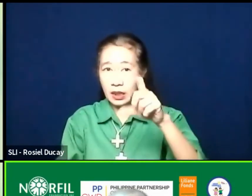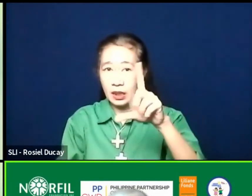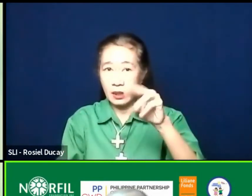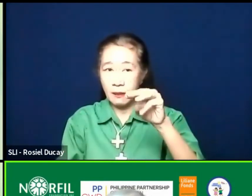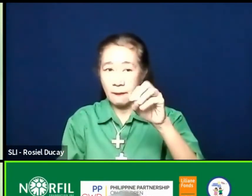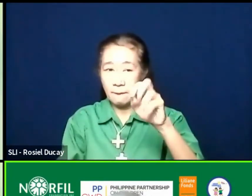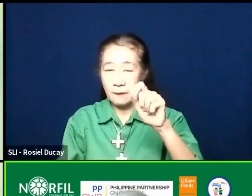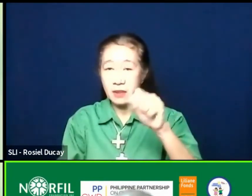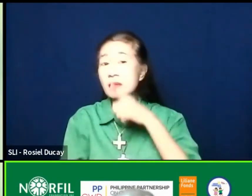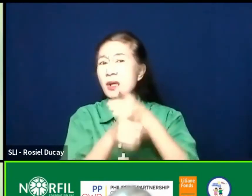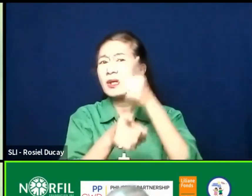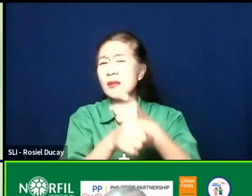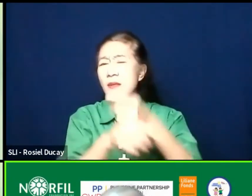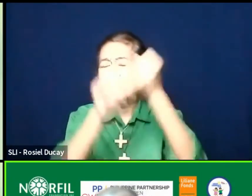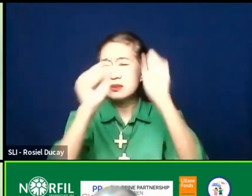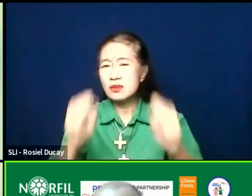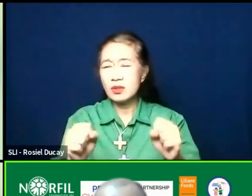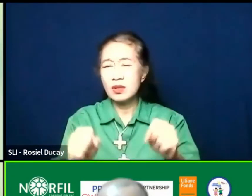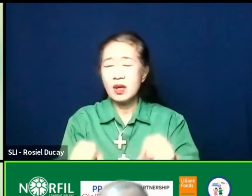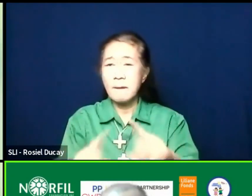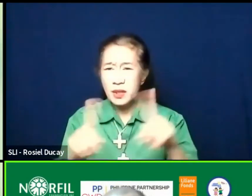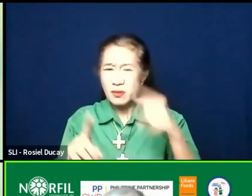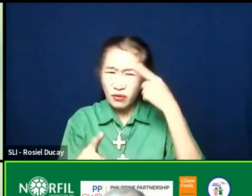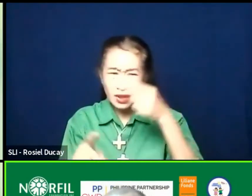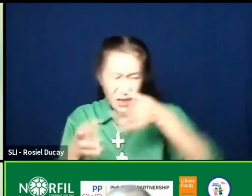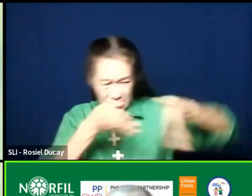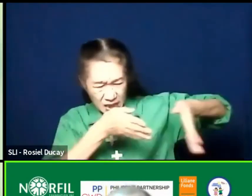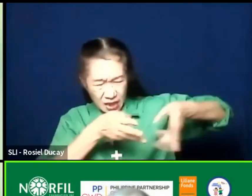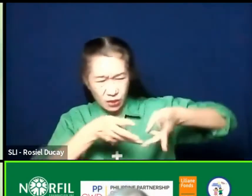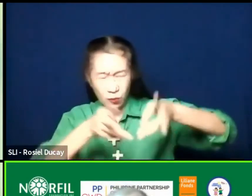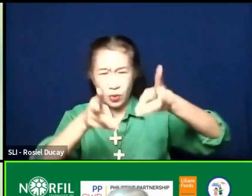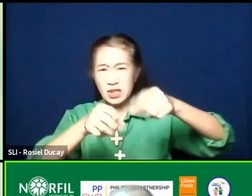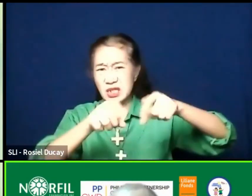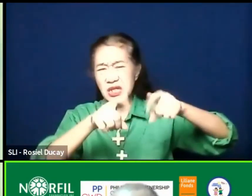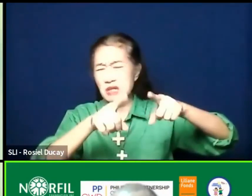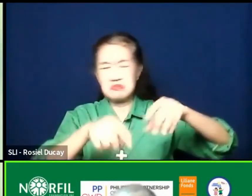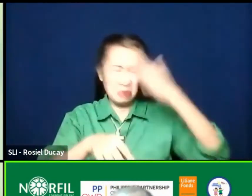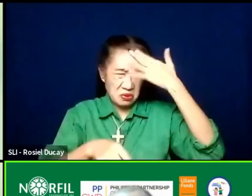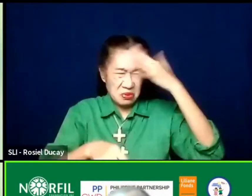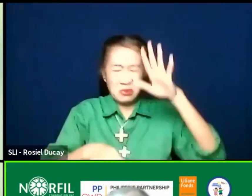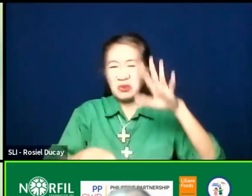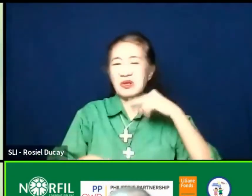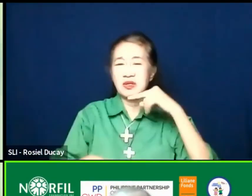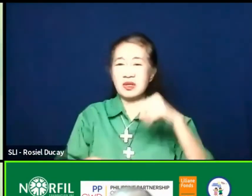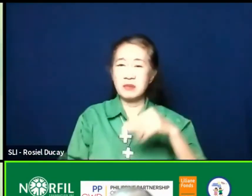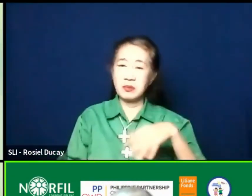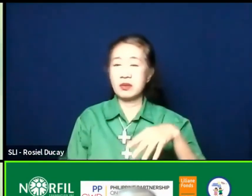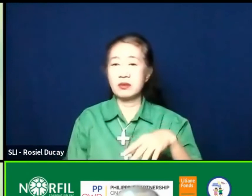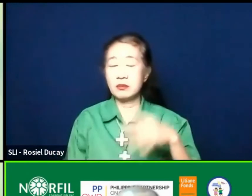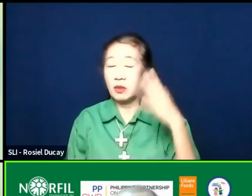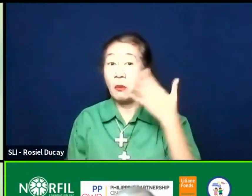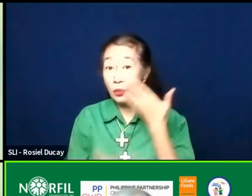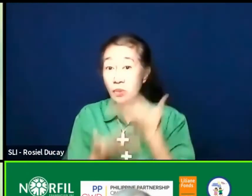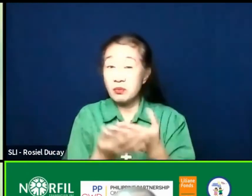guarantee, no? Kasi baka mamaya ako habulin nyo na, Mark, sabi mo maganda yung helmet na puti or maganda yung helmet na orange, bumili ako doon sa